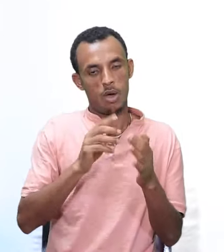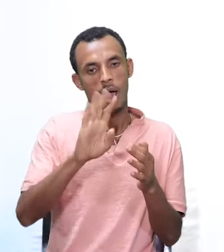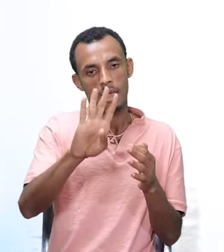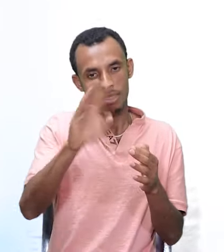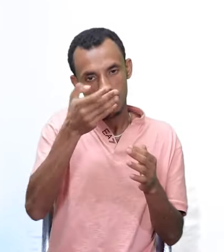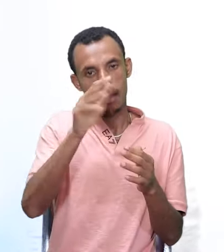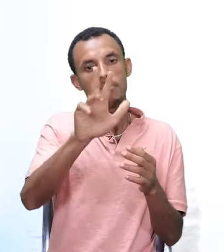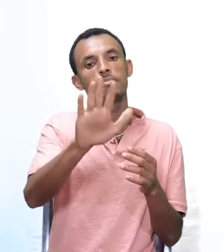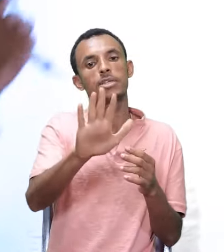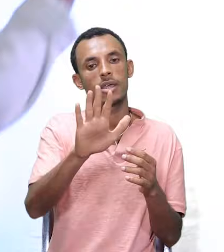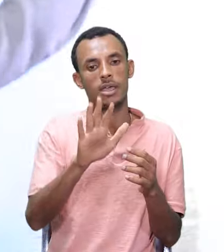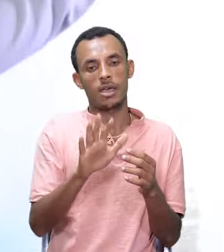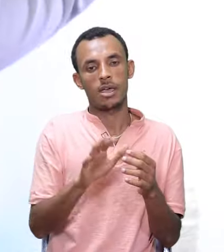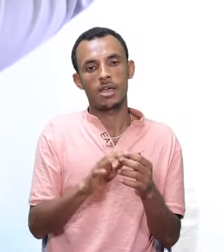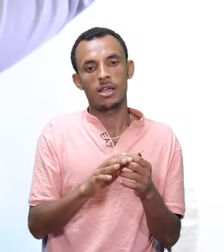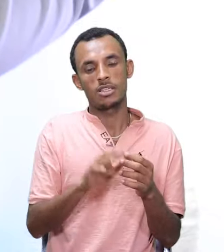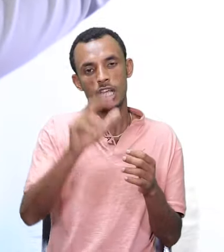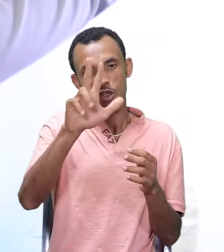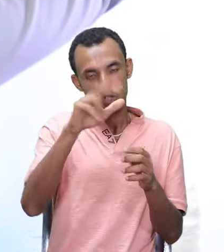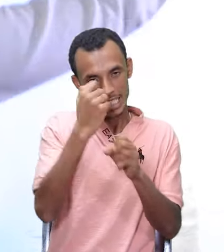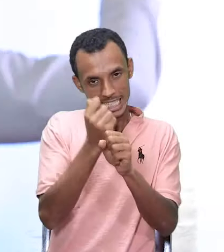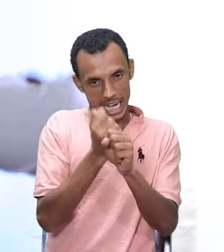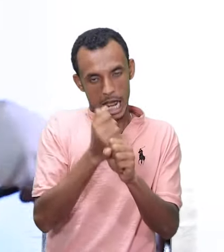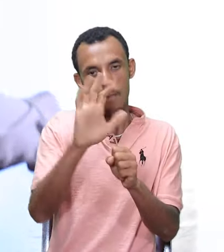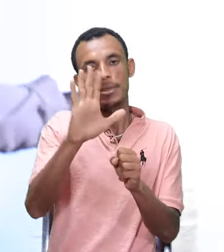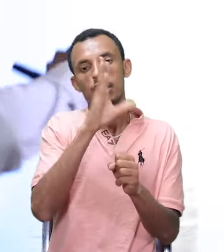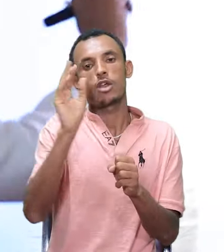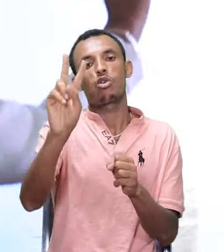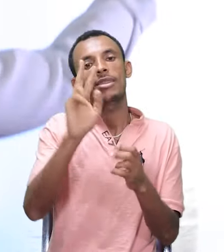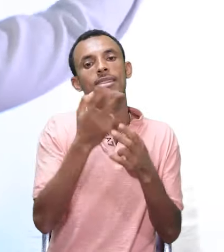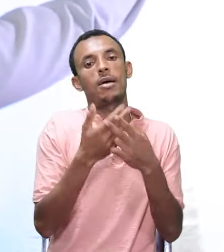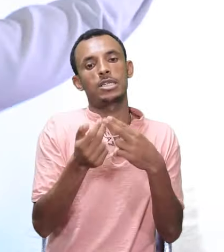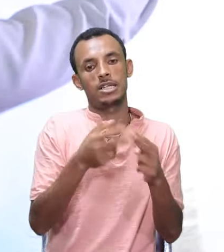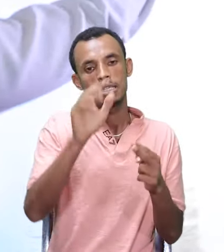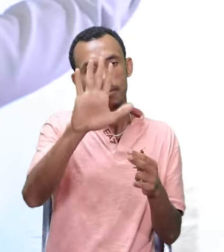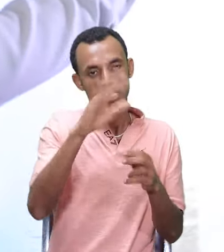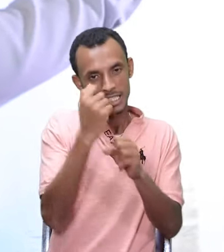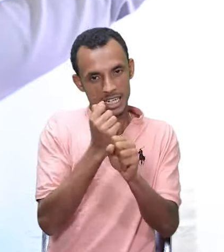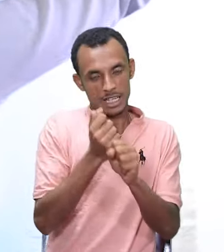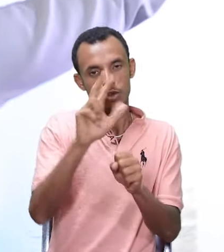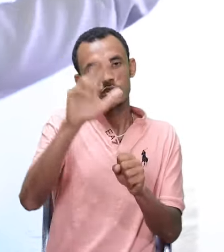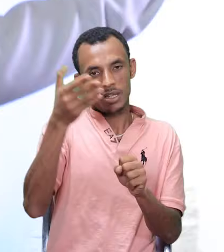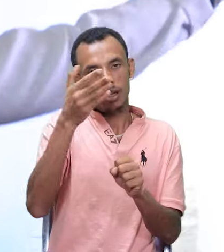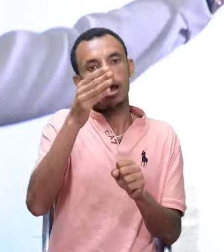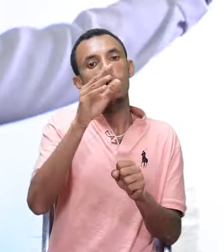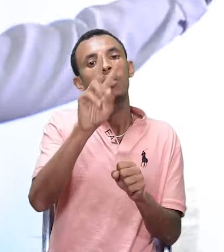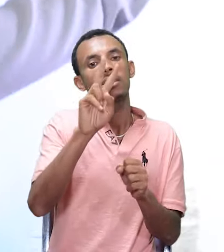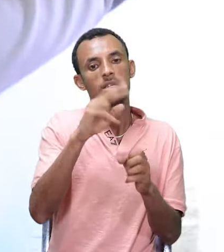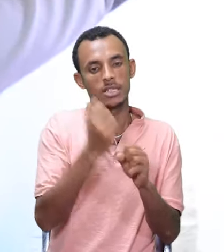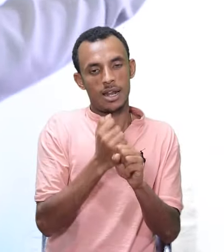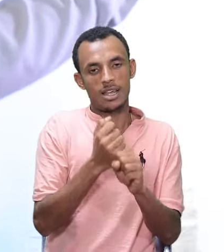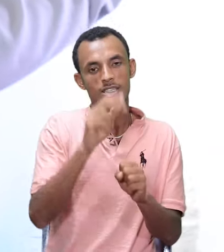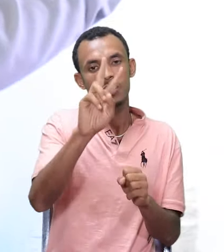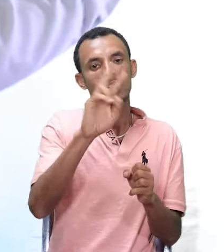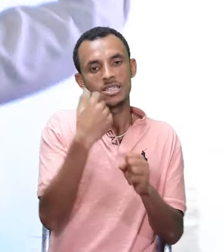5ኛ ይለናል አሁን ስለ 3 ስንሰራ 5 እና 2ን እናባዛለን ስለ 5 ስንሰራ 3 እና 2ን እንሰራለን ስለ